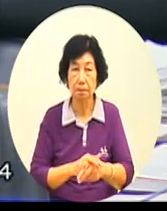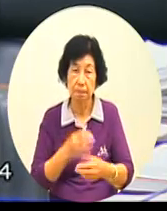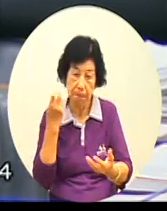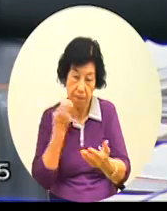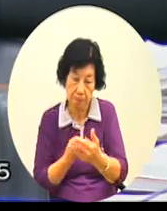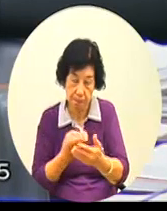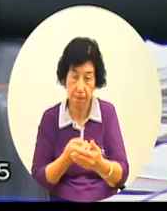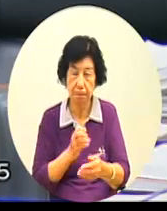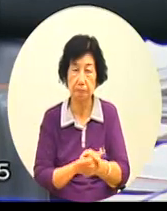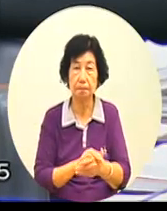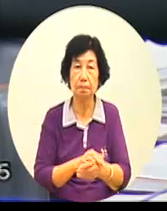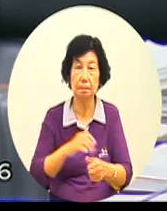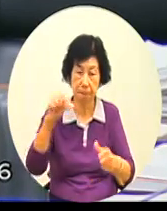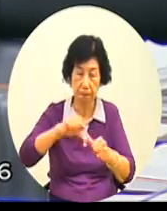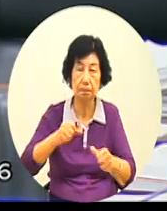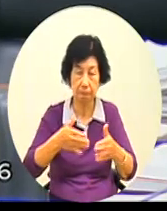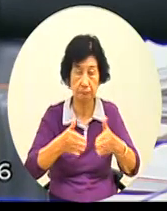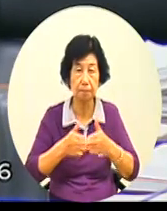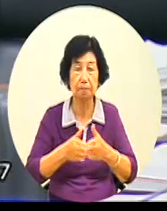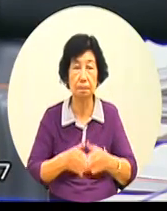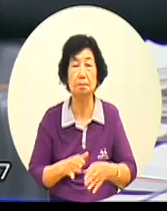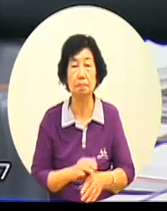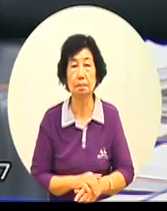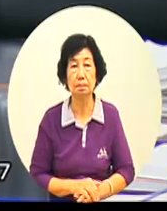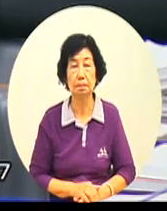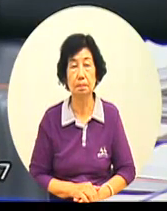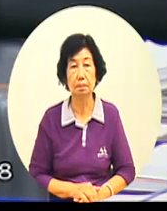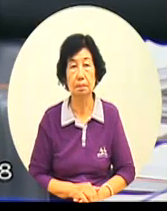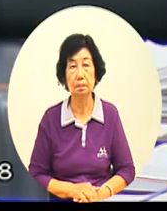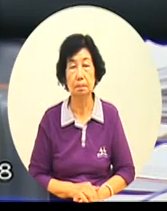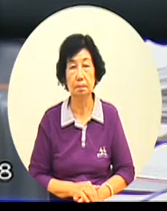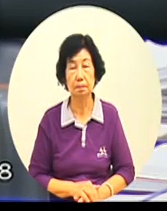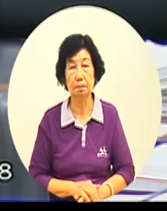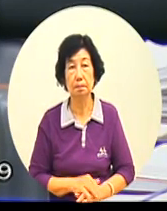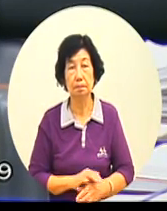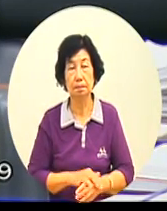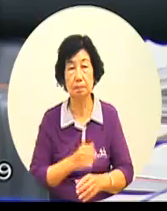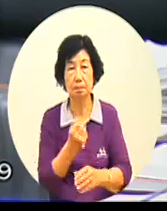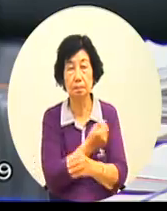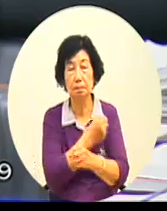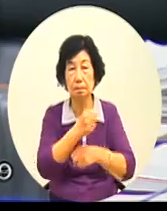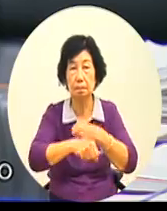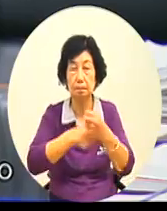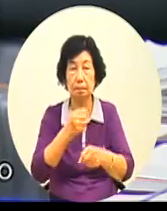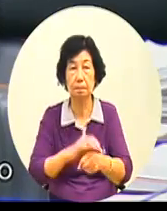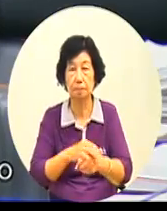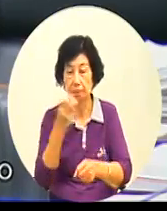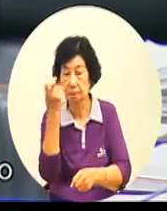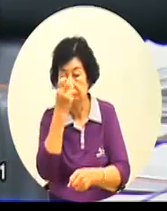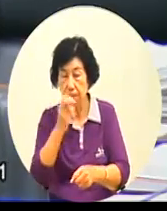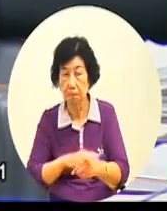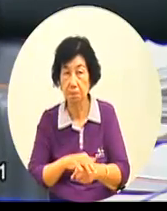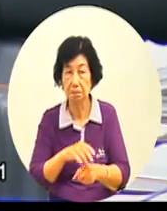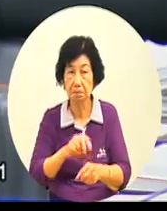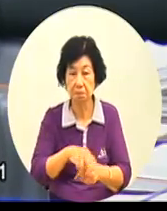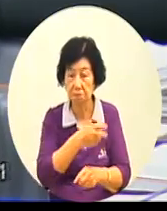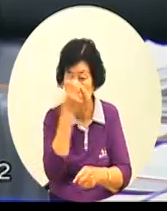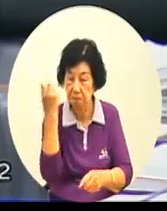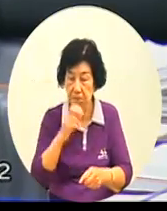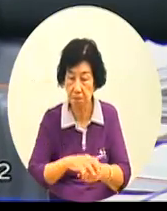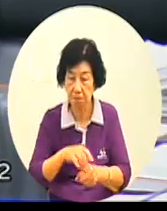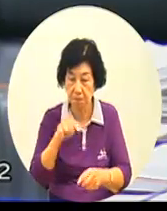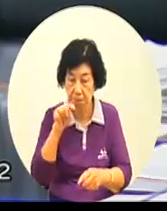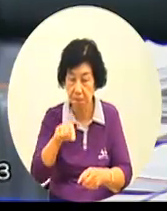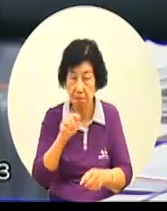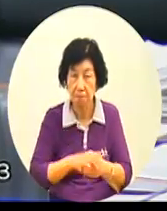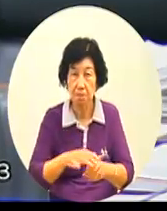立刻开罚，这个是绝对没有错的。所以我说劳动检查不是那么硬邦邦，说我抓到你一点点小瑕疵，你桌上有灰尘，